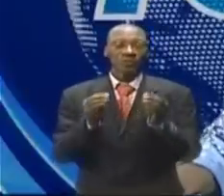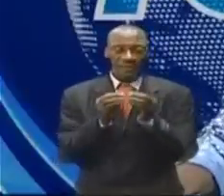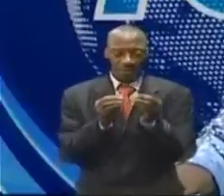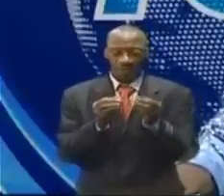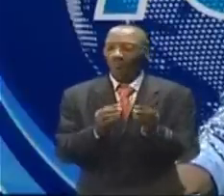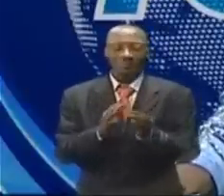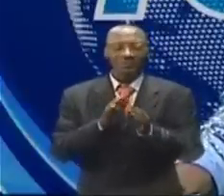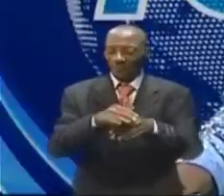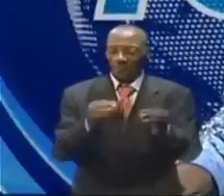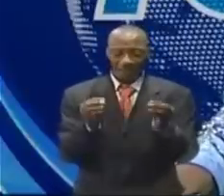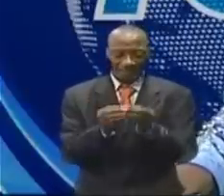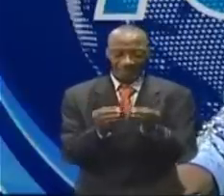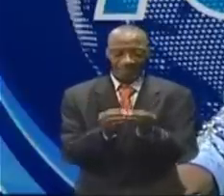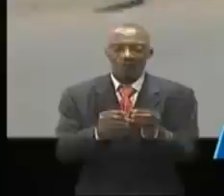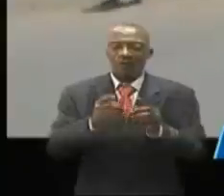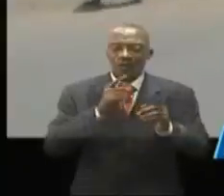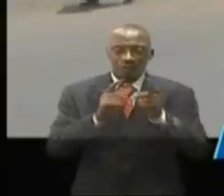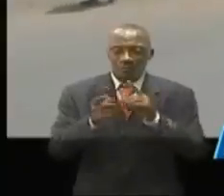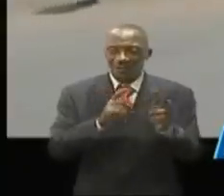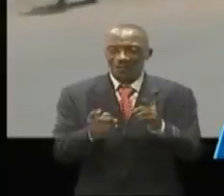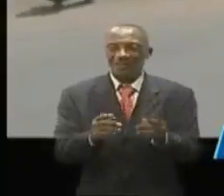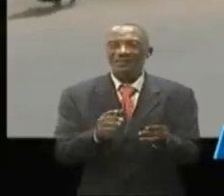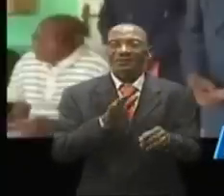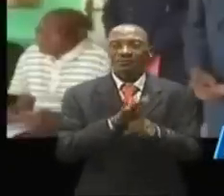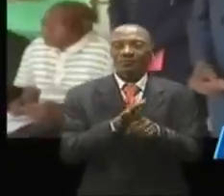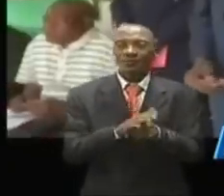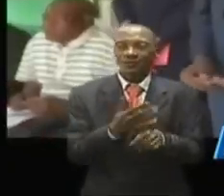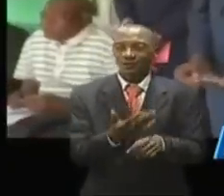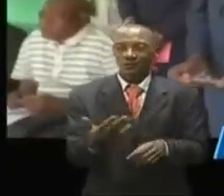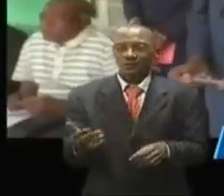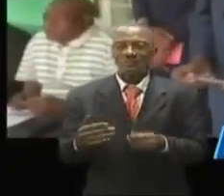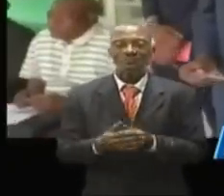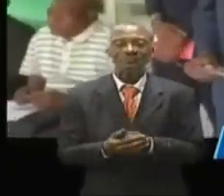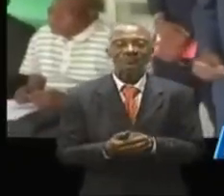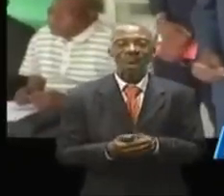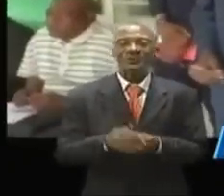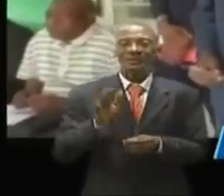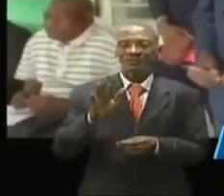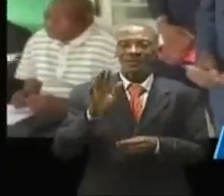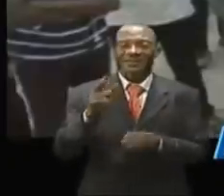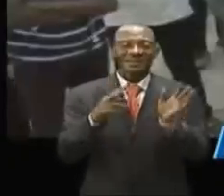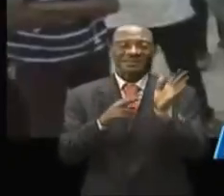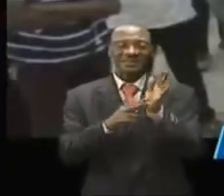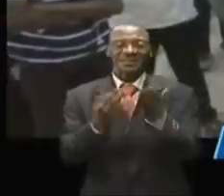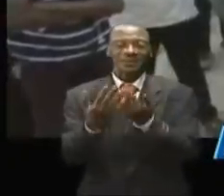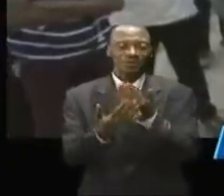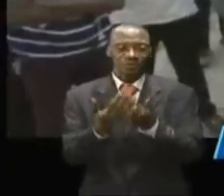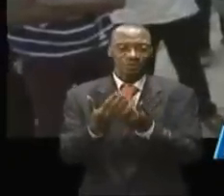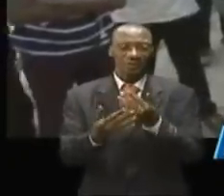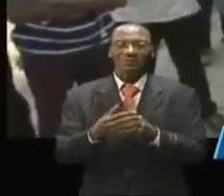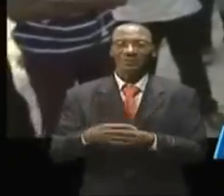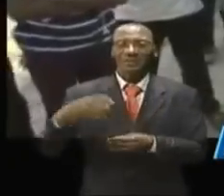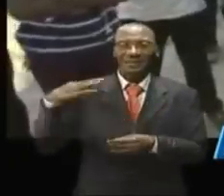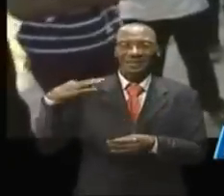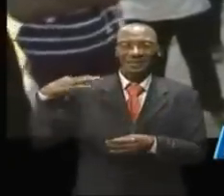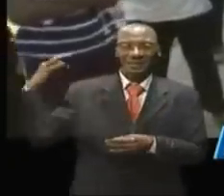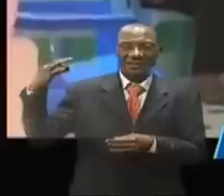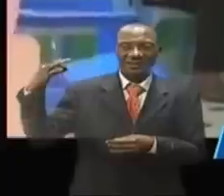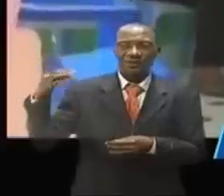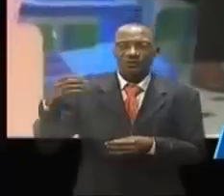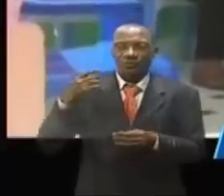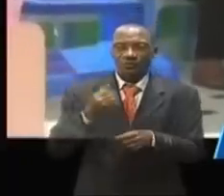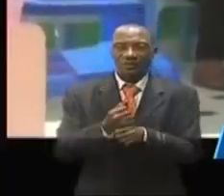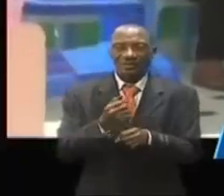organisé le week-end dernier. SS Kasaï Oriental a depuis vendredi 7 juillet 2023 sa délégation syndicale issue des